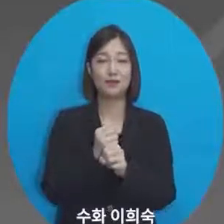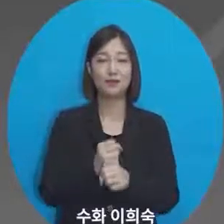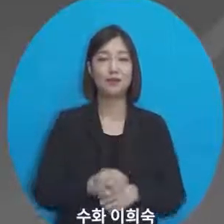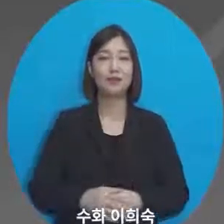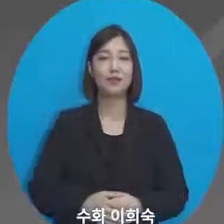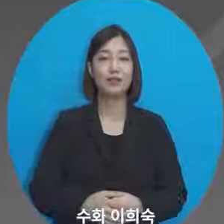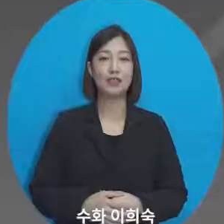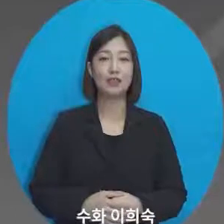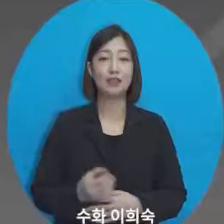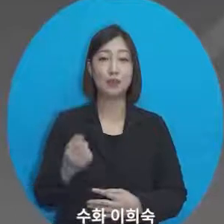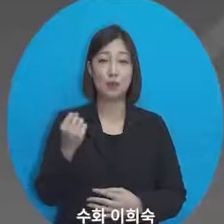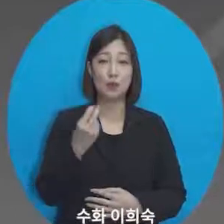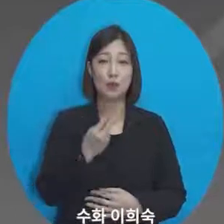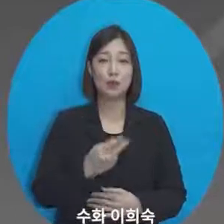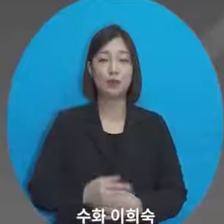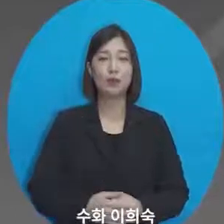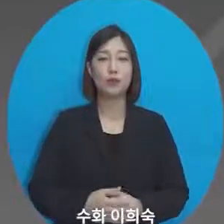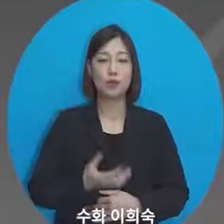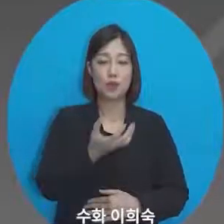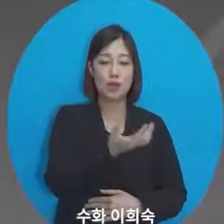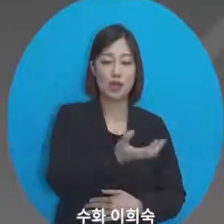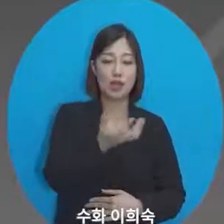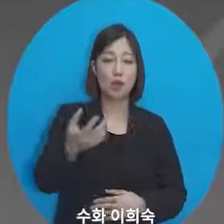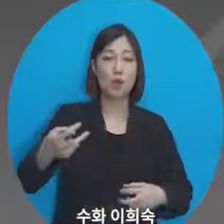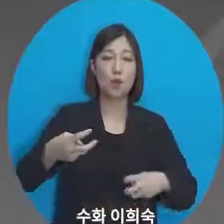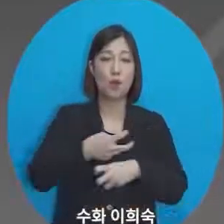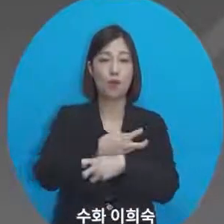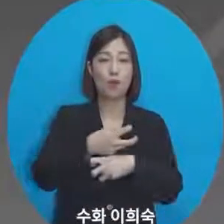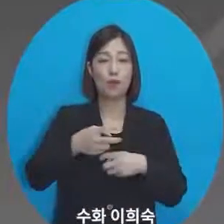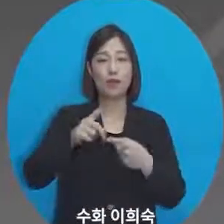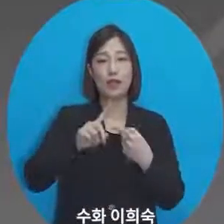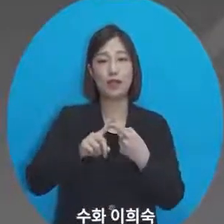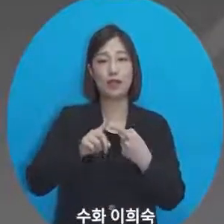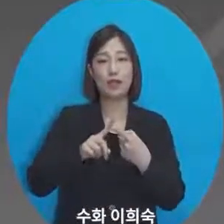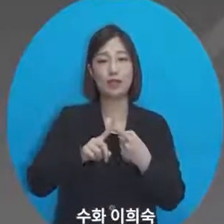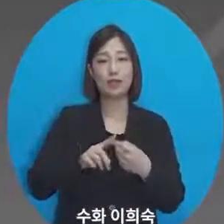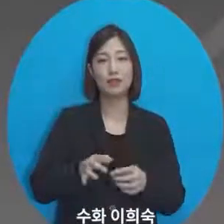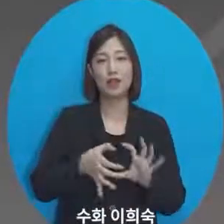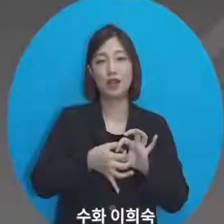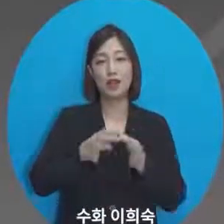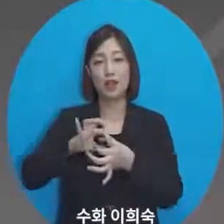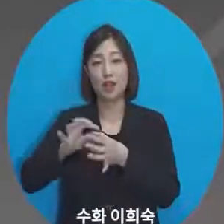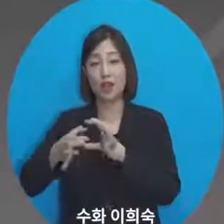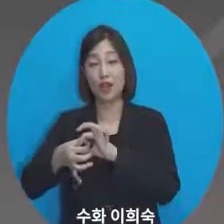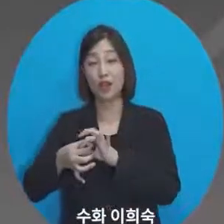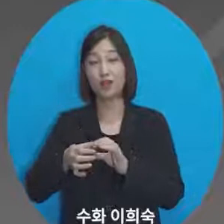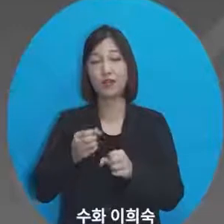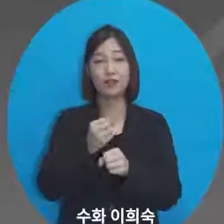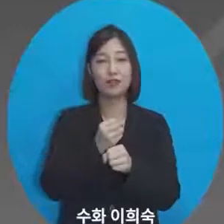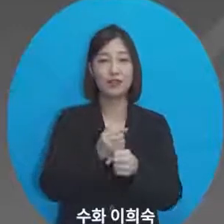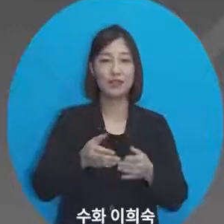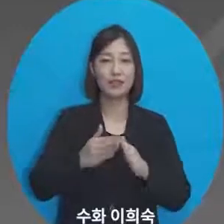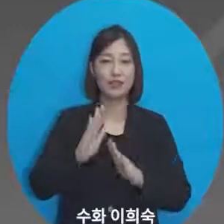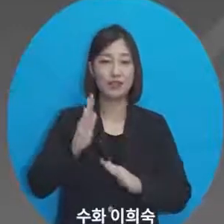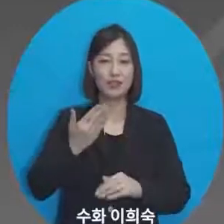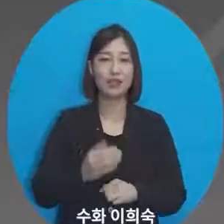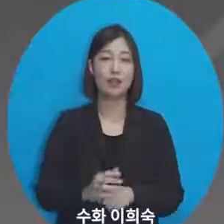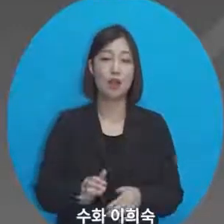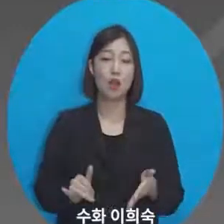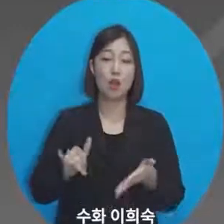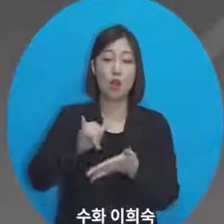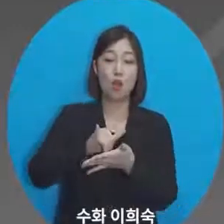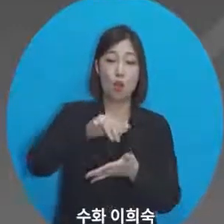특이점이고, 두 번째는 이동 경로의 연속성을 최대한 확보했다라고 할 수가 있습니다. 공항이라는